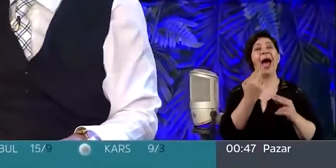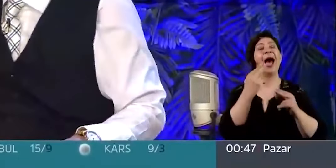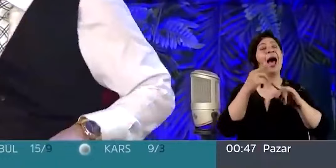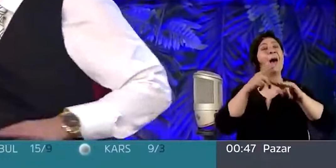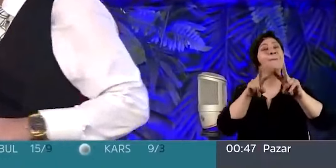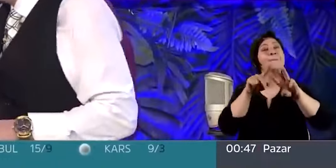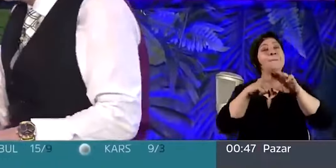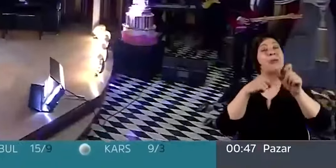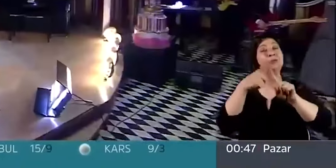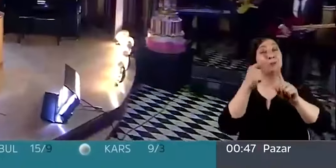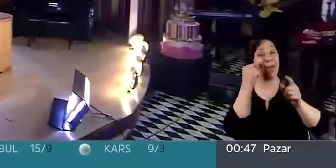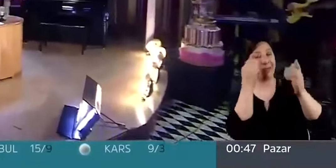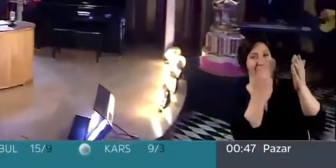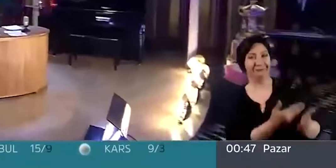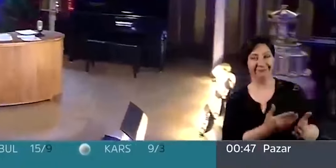Mesut Süre!